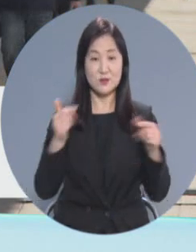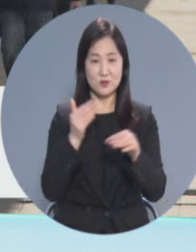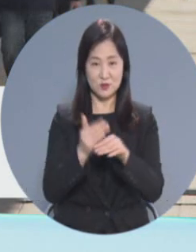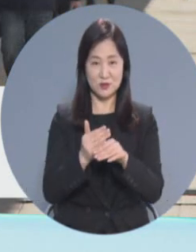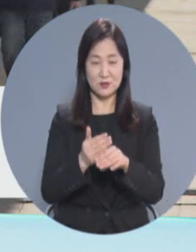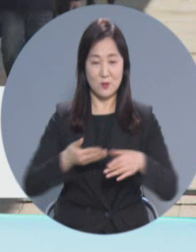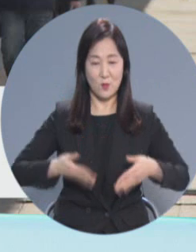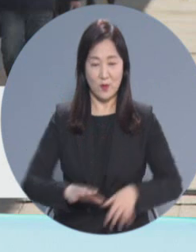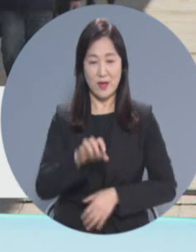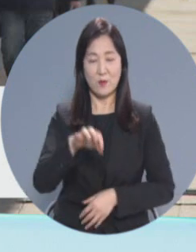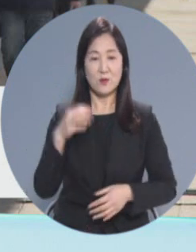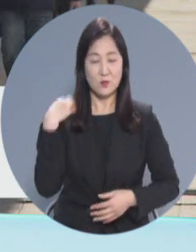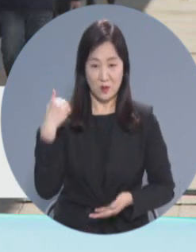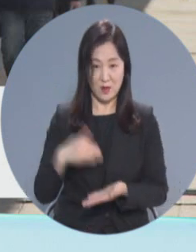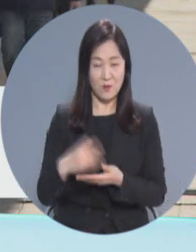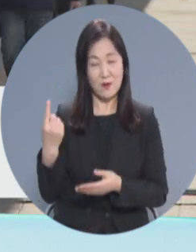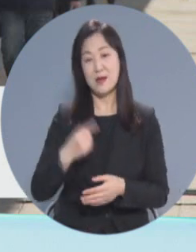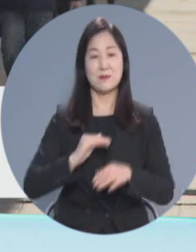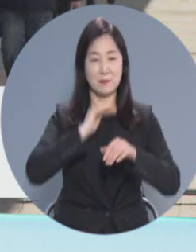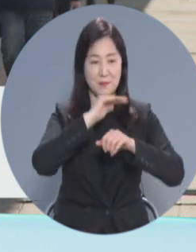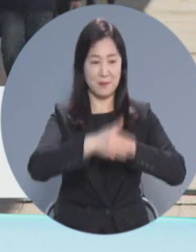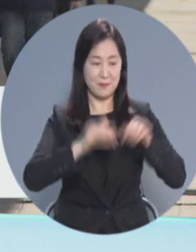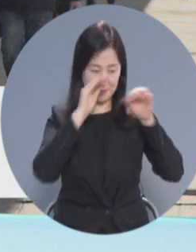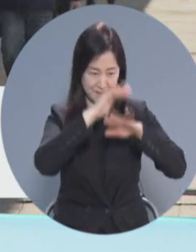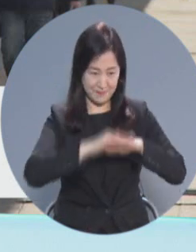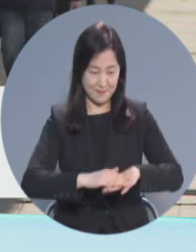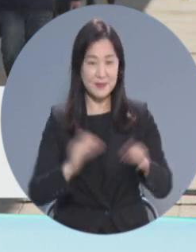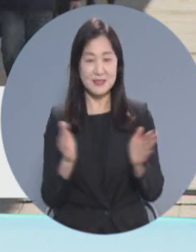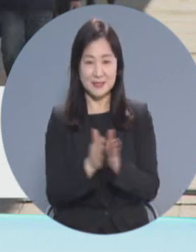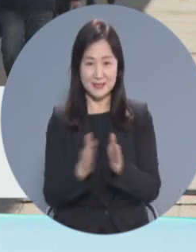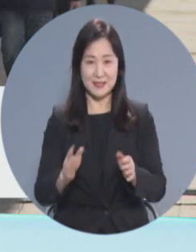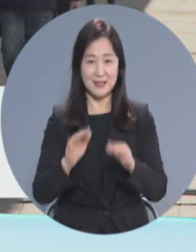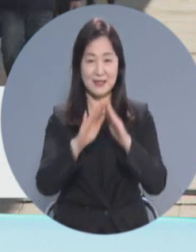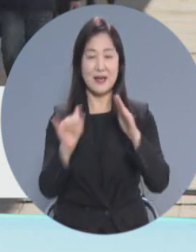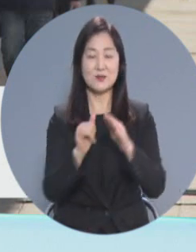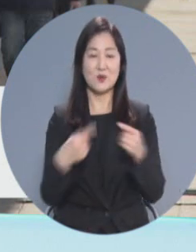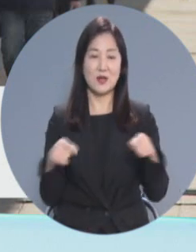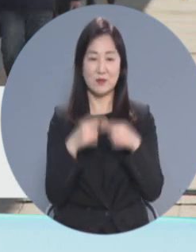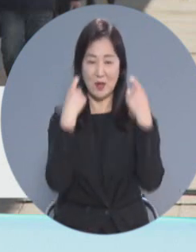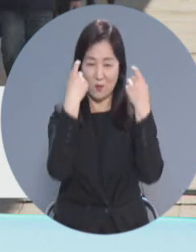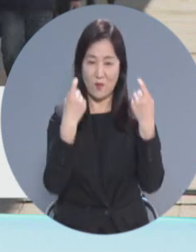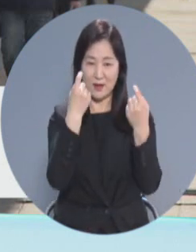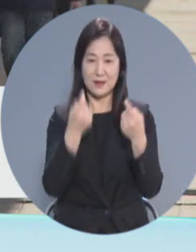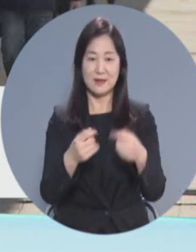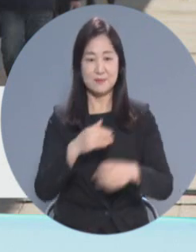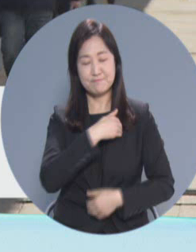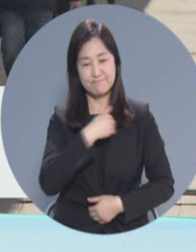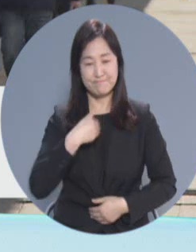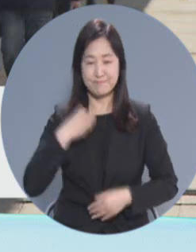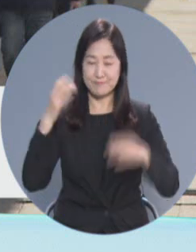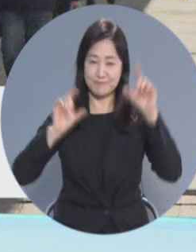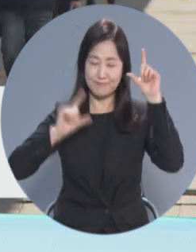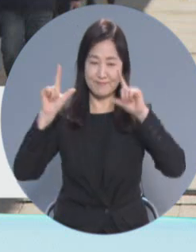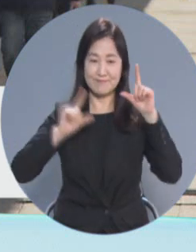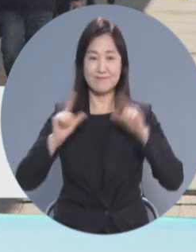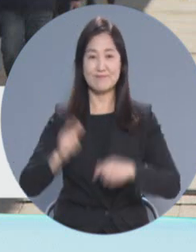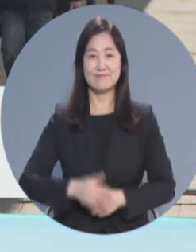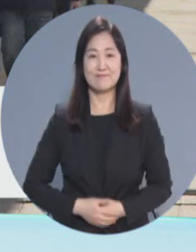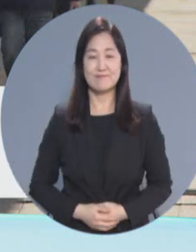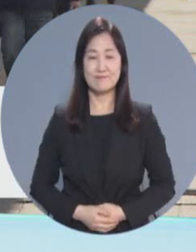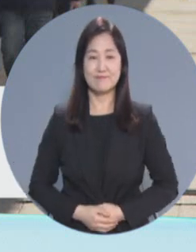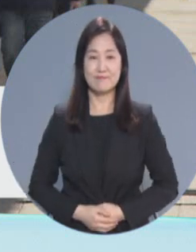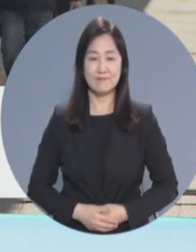고향을 찾은 시민들은 이른 성묘에 나서기도 했고 가족들과 함께 관광지를 찾으며 여유로운 명절 연휴를